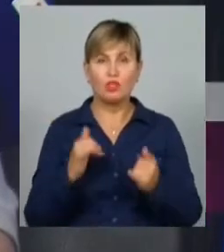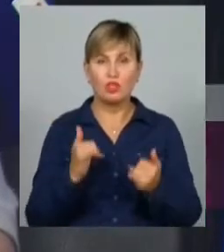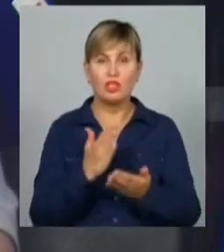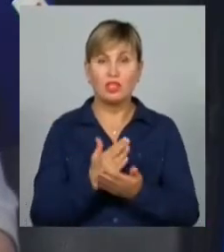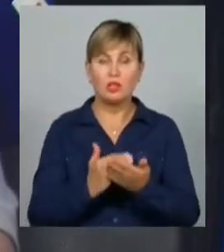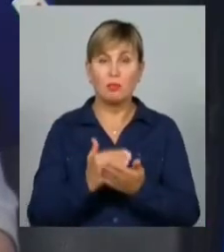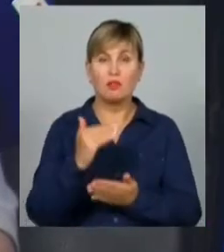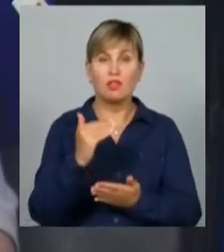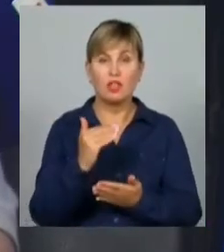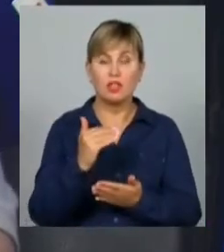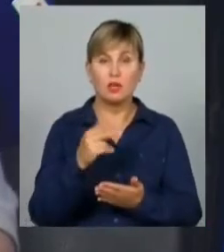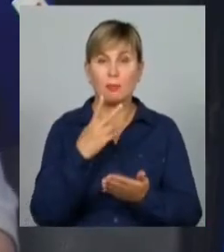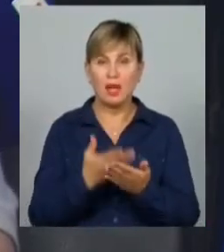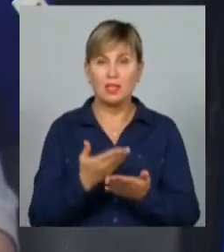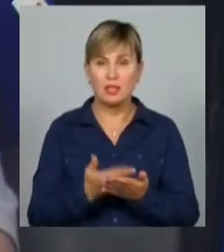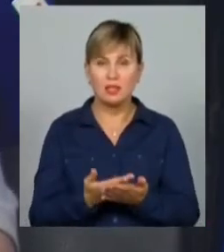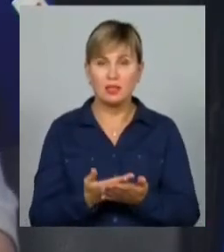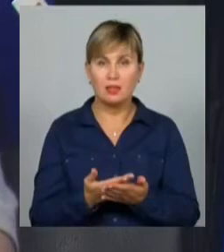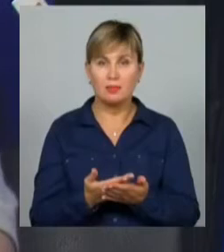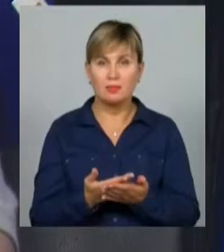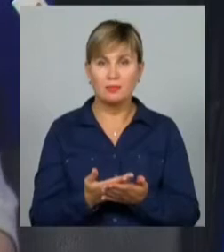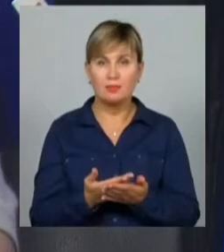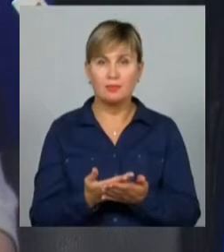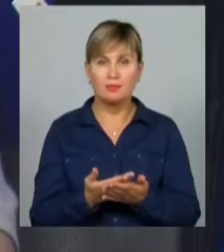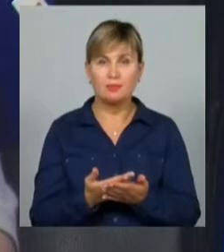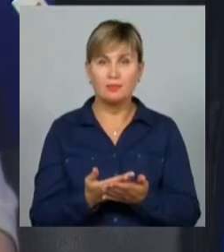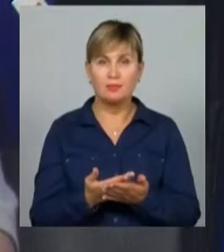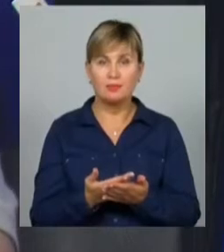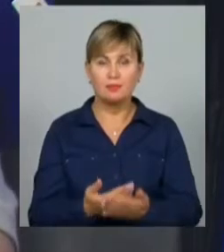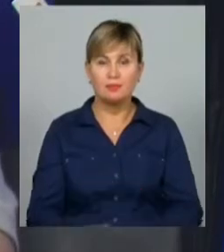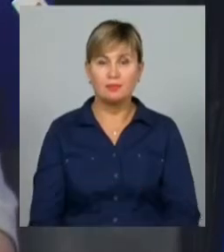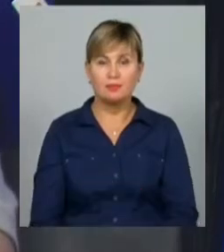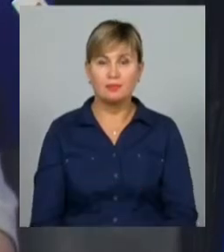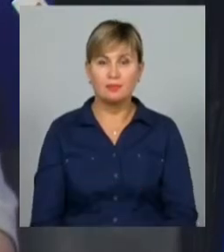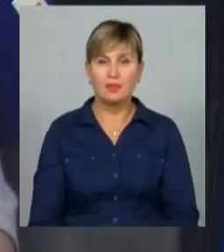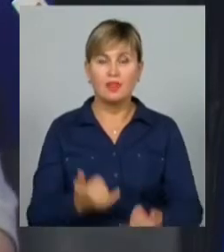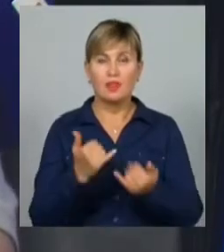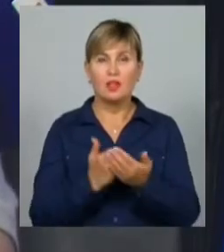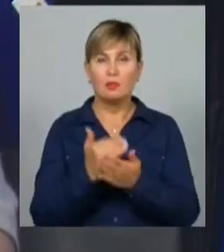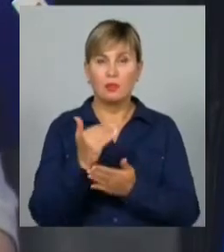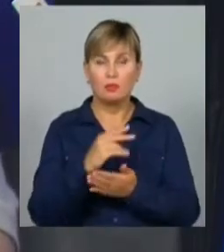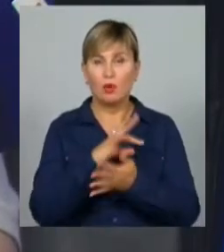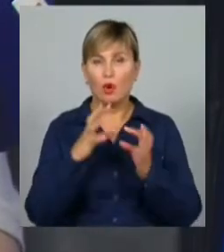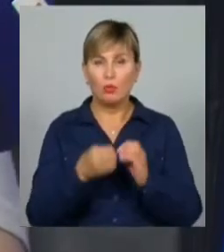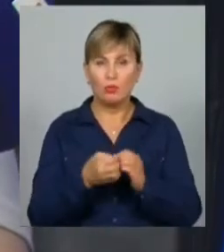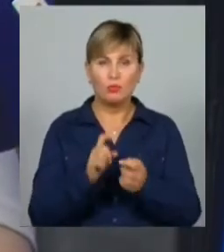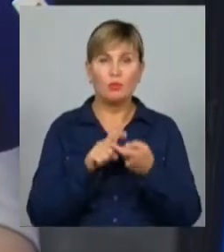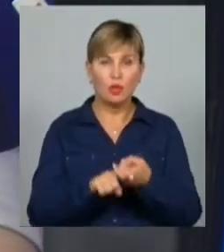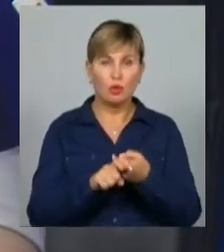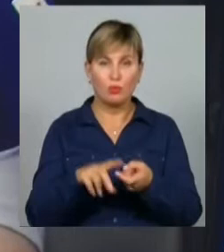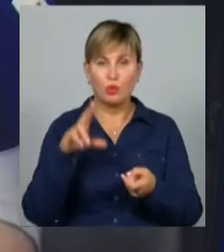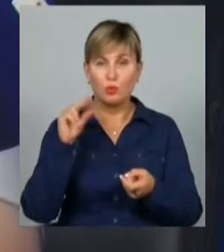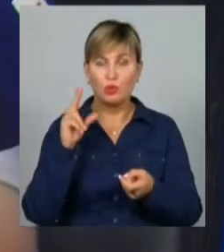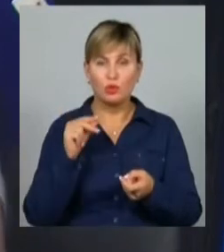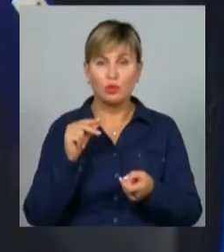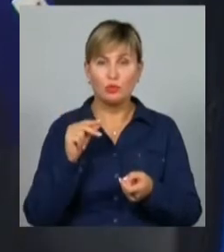где идет превышение по общему микробному числу. При норме не более 50 в 1 мл идет